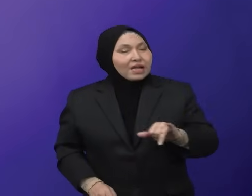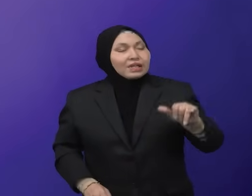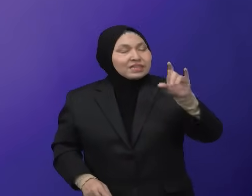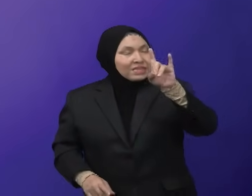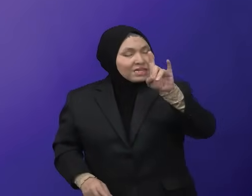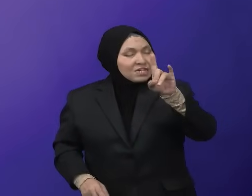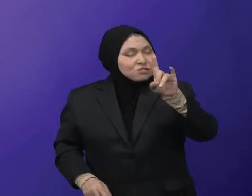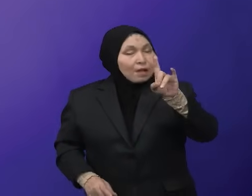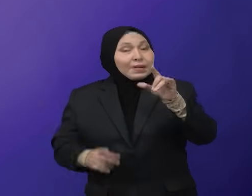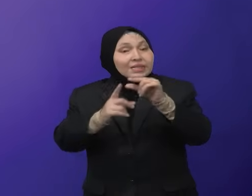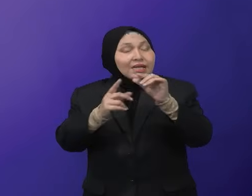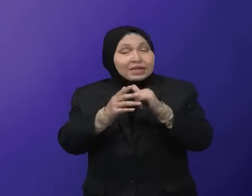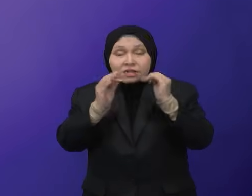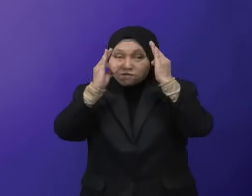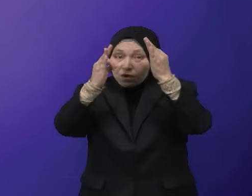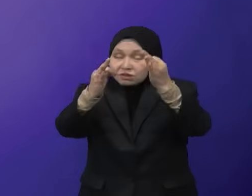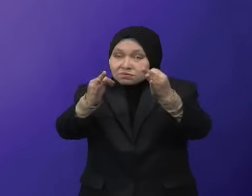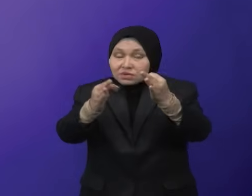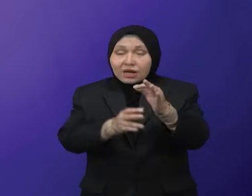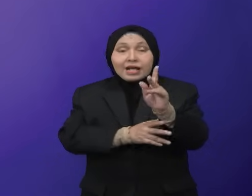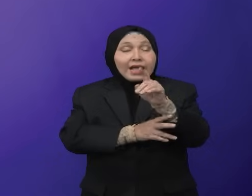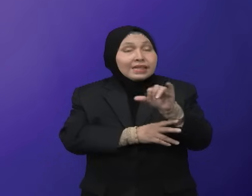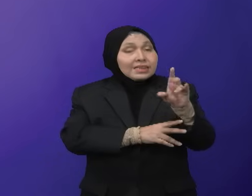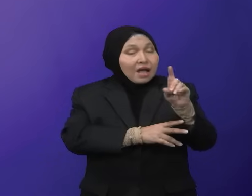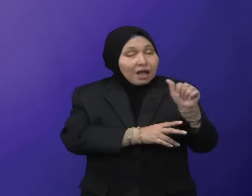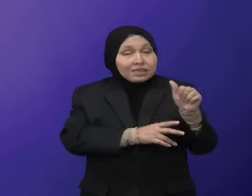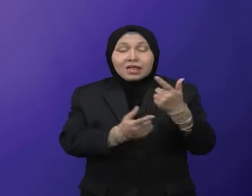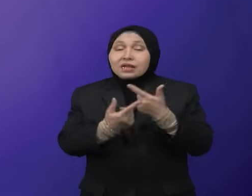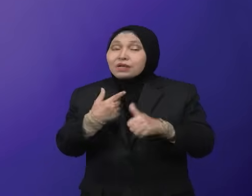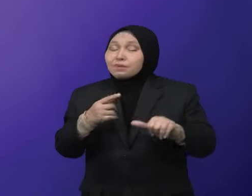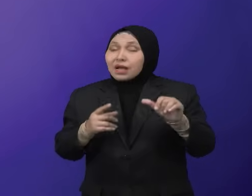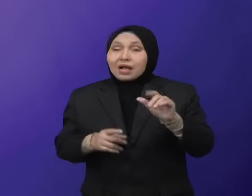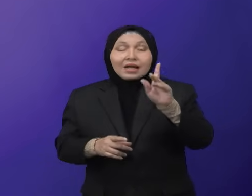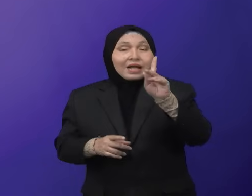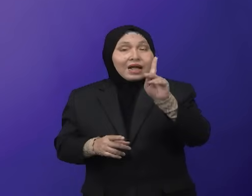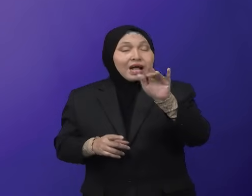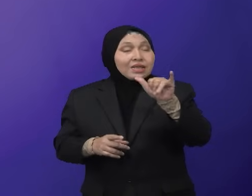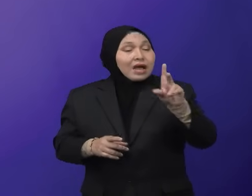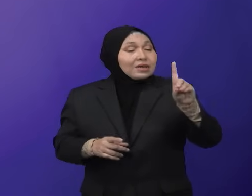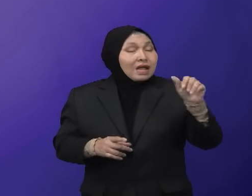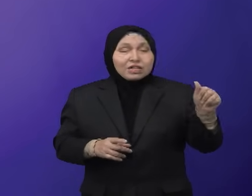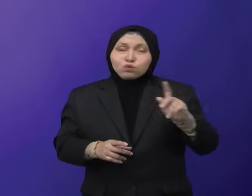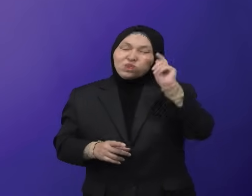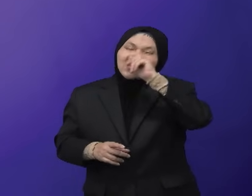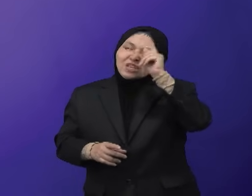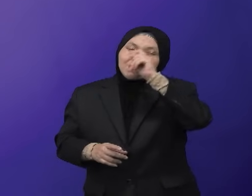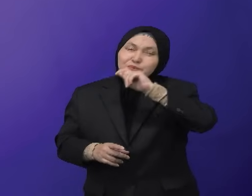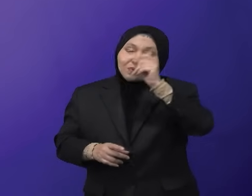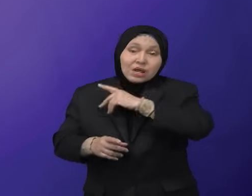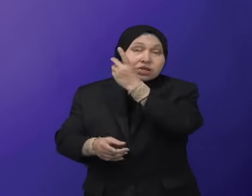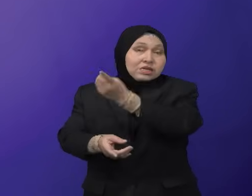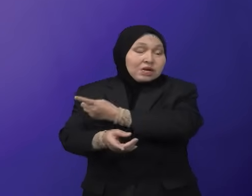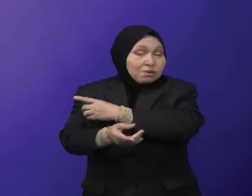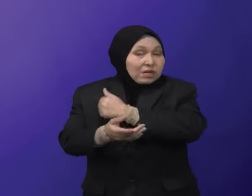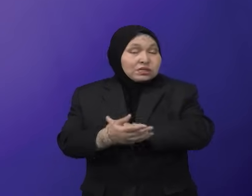dha'ifa. Perkataan yang ingin kita fokuskan ialah kaida, daripada kataan kayada, iaitu tipu daya. 35 kali disebut